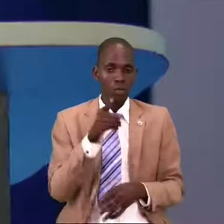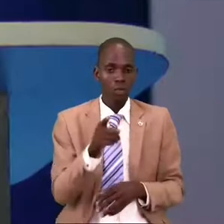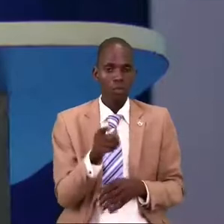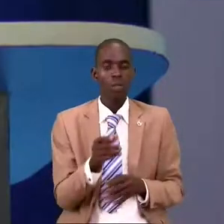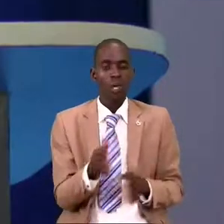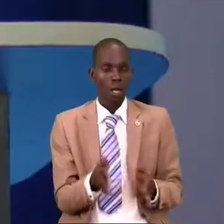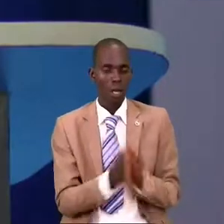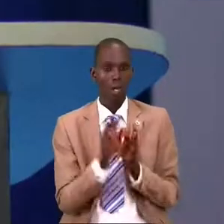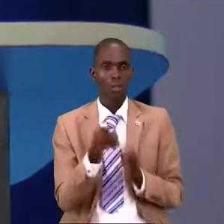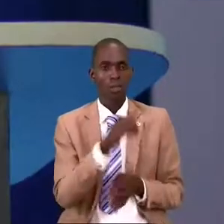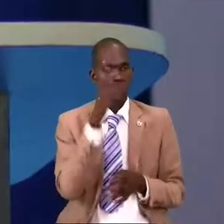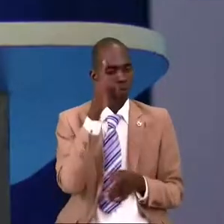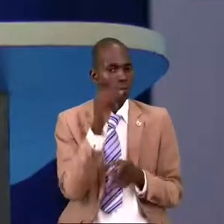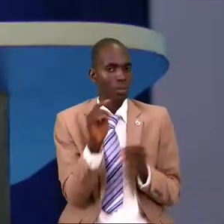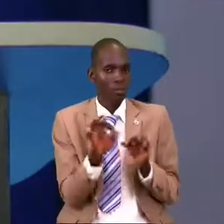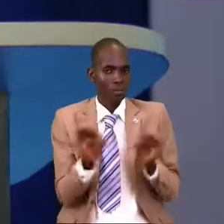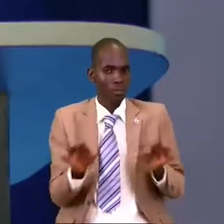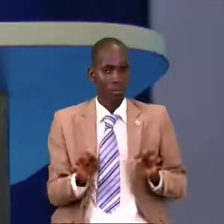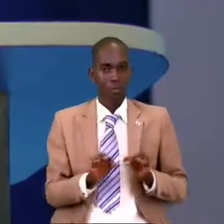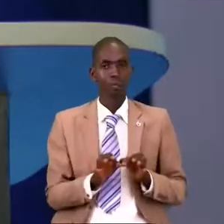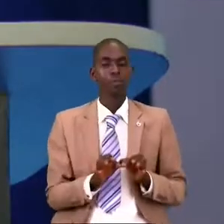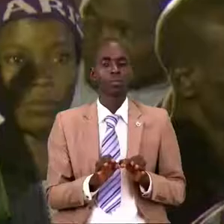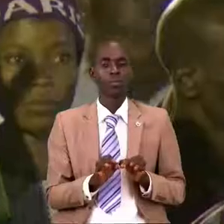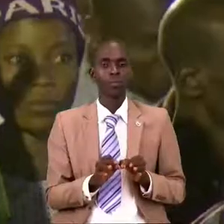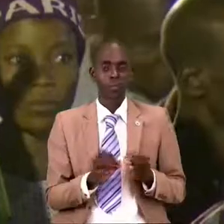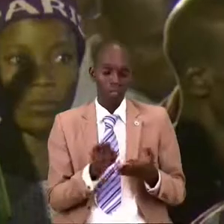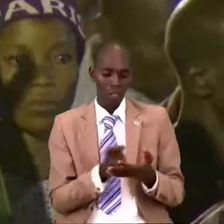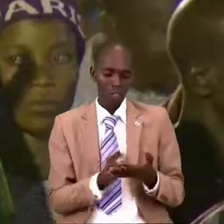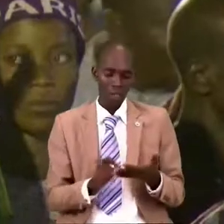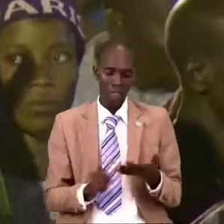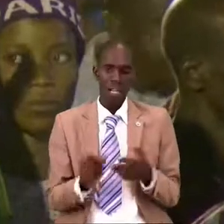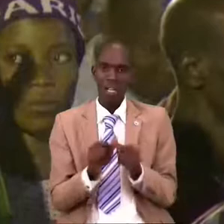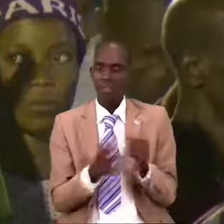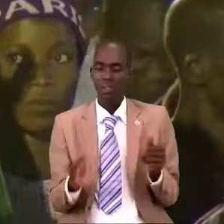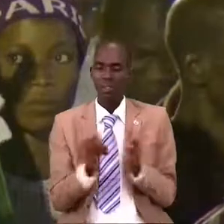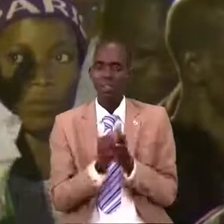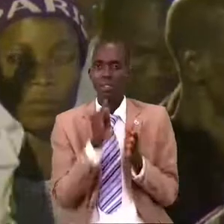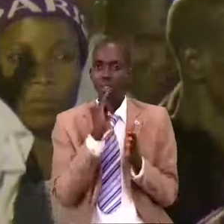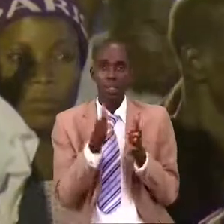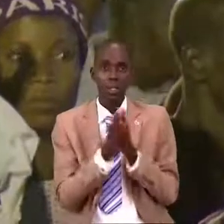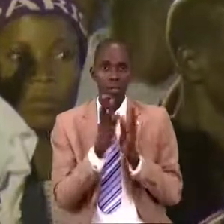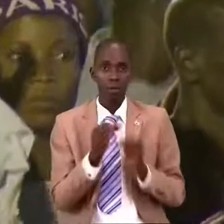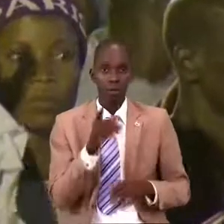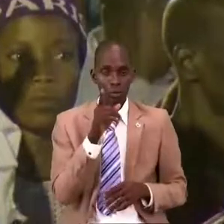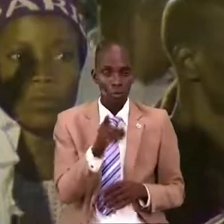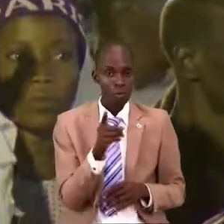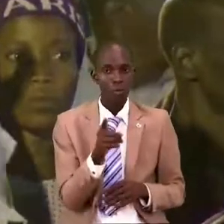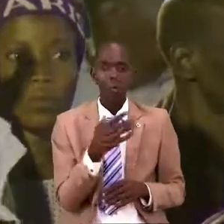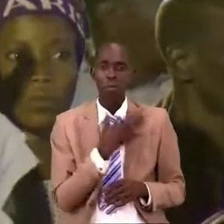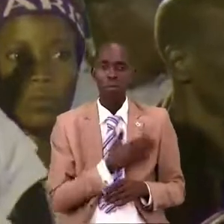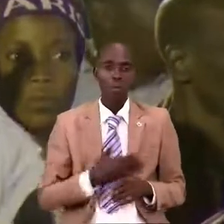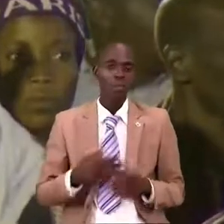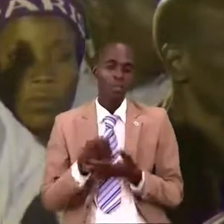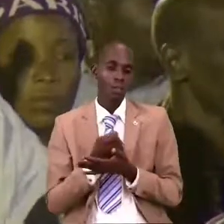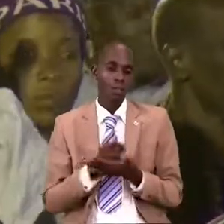Et ceux qui sont en ligne, vous pouvez remplir les formulaires en cliquant sur le lien qui